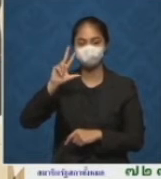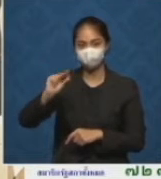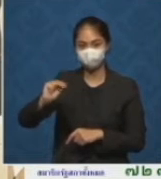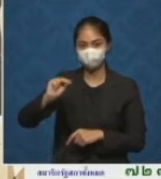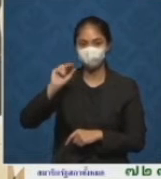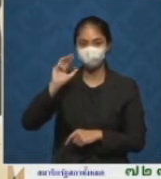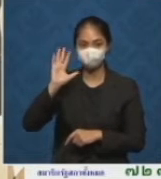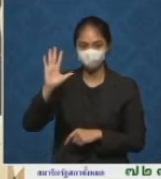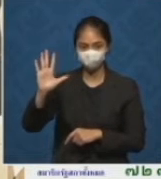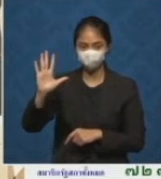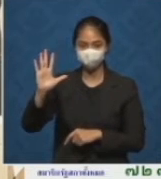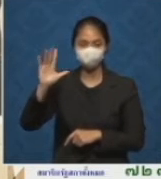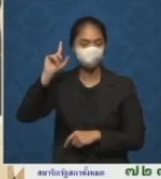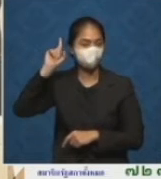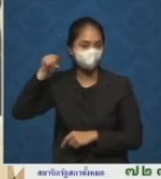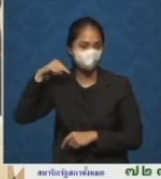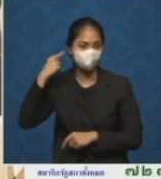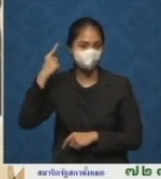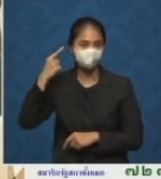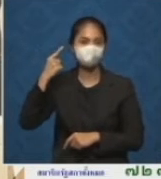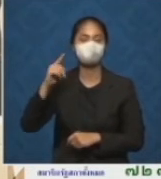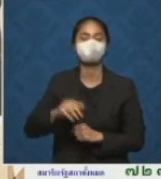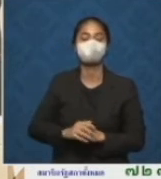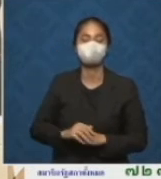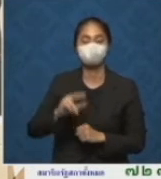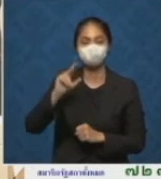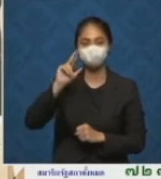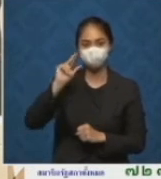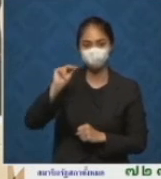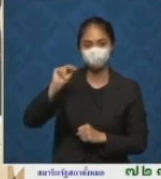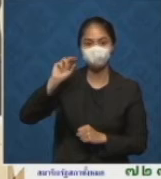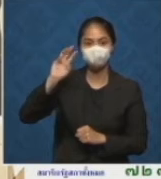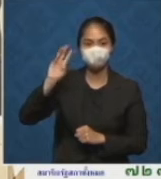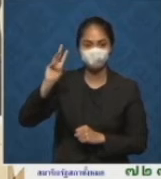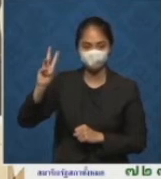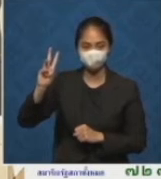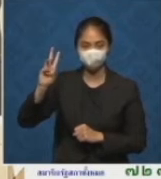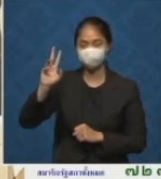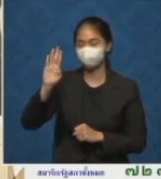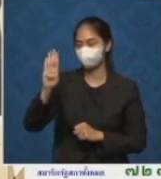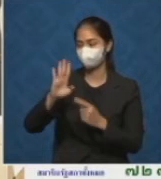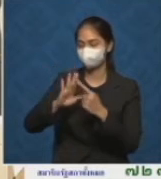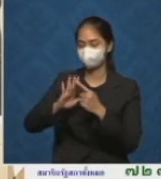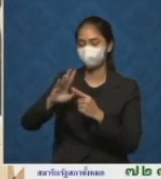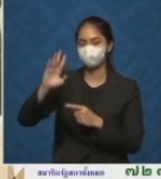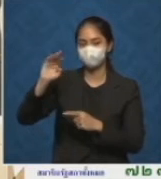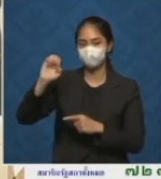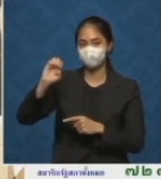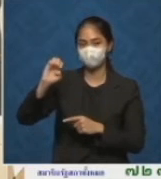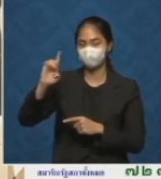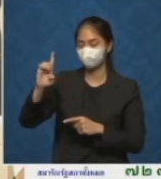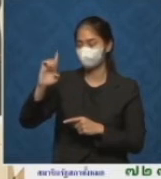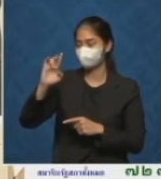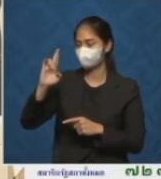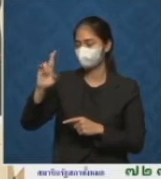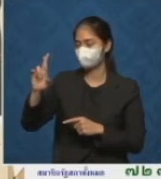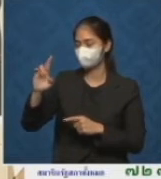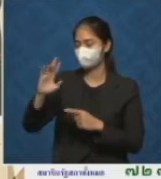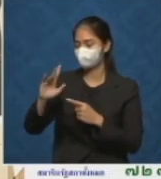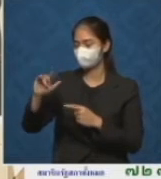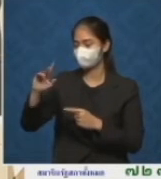กรณิตงามสุคนรัตนา36นางบุญญาพรนาตะธนพั